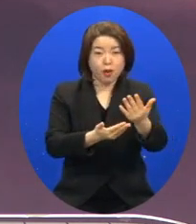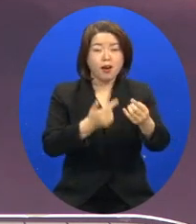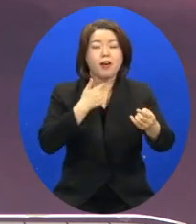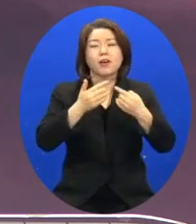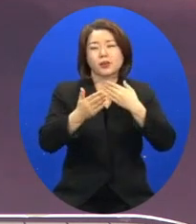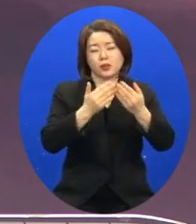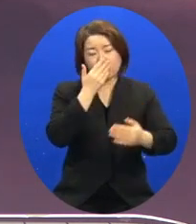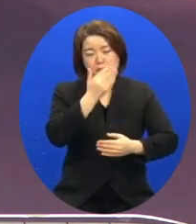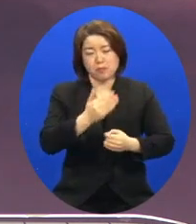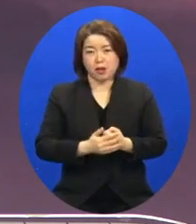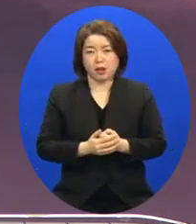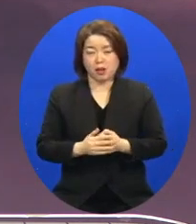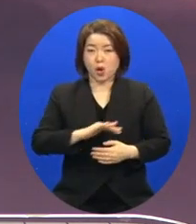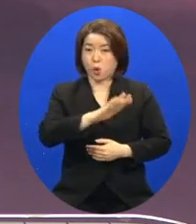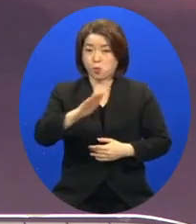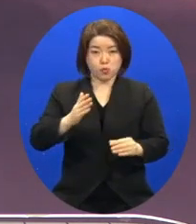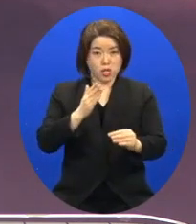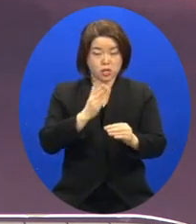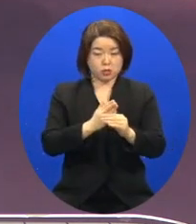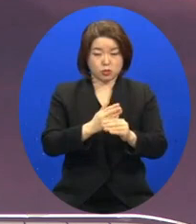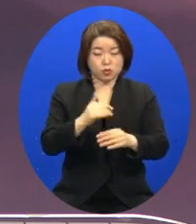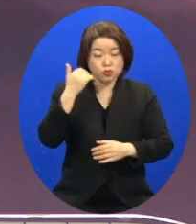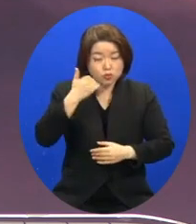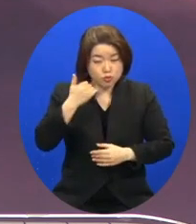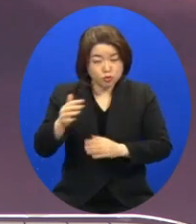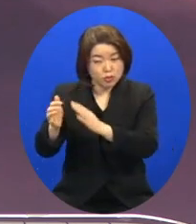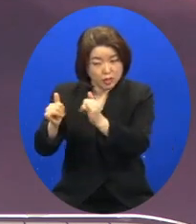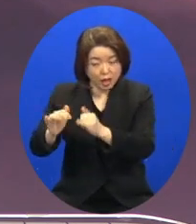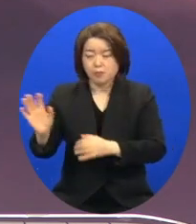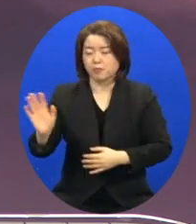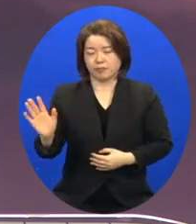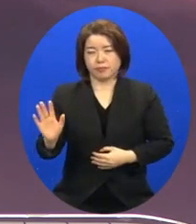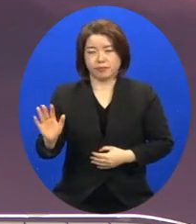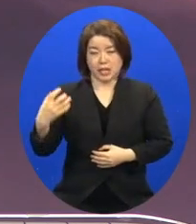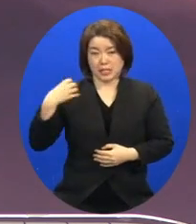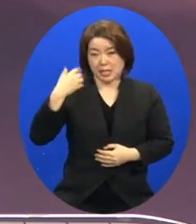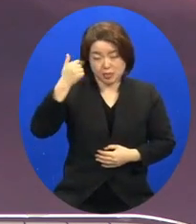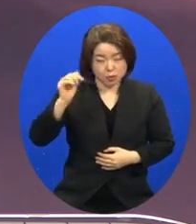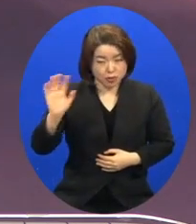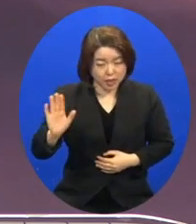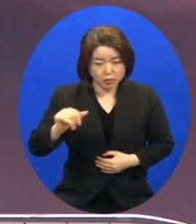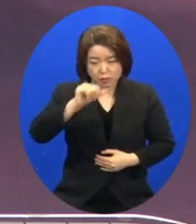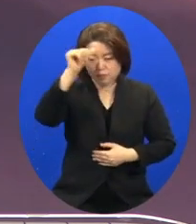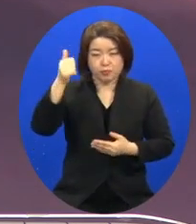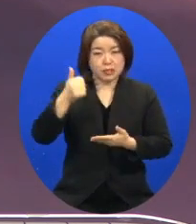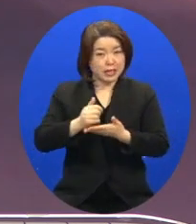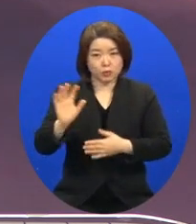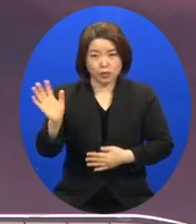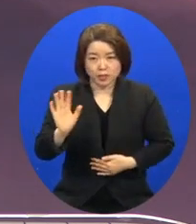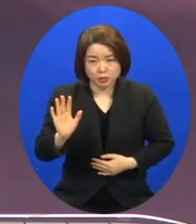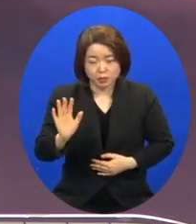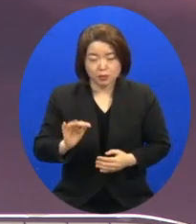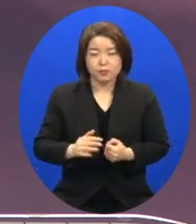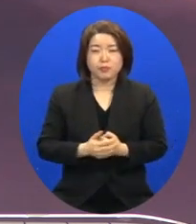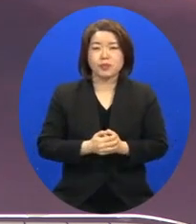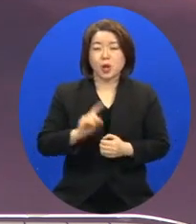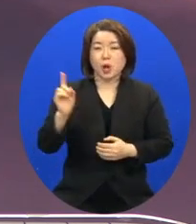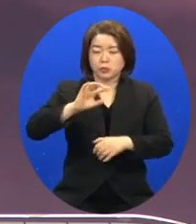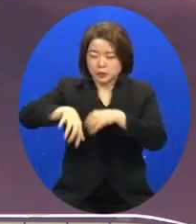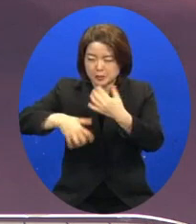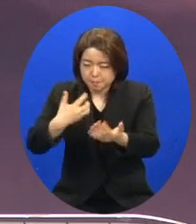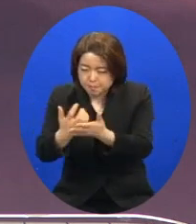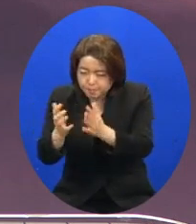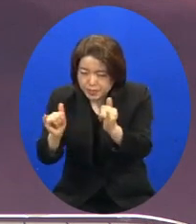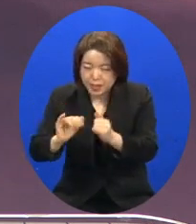우리의 중심은요, 누구 어떤 사람도 아닙니다. 담임 목사도 아니고 장로도 아니고 또는 무슨 개척자도